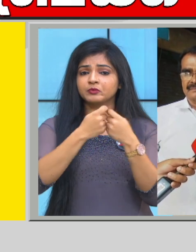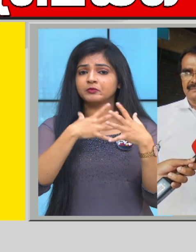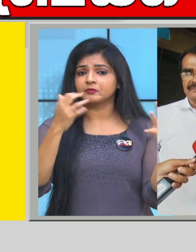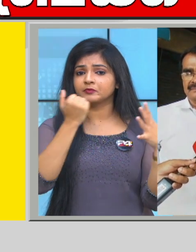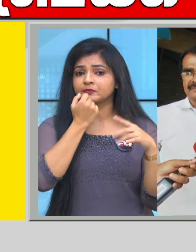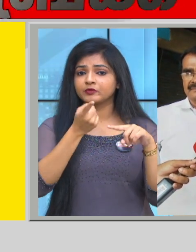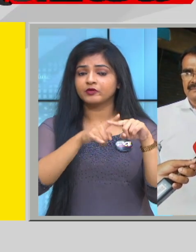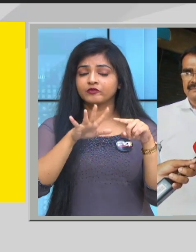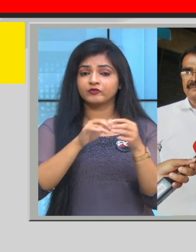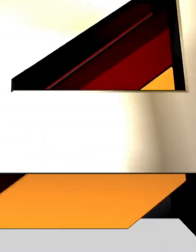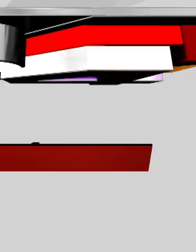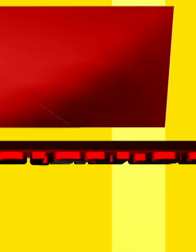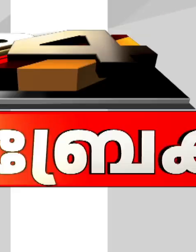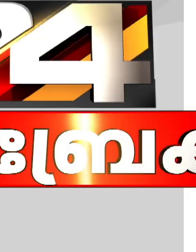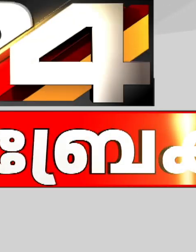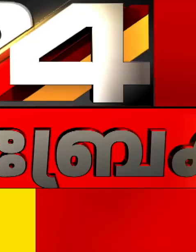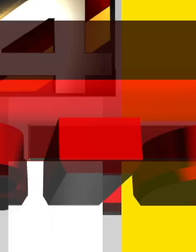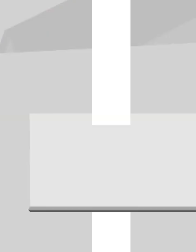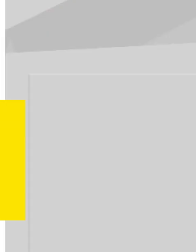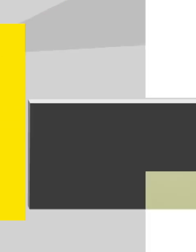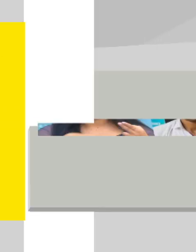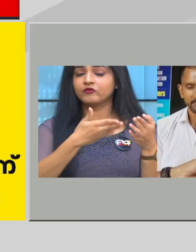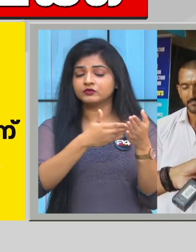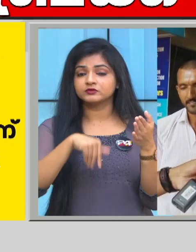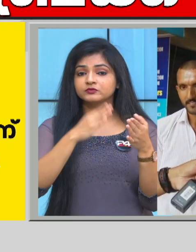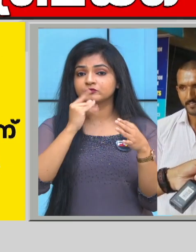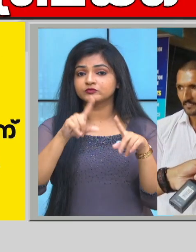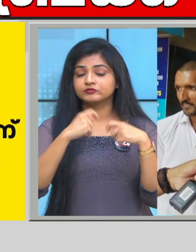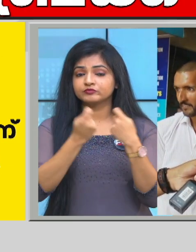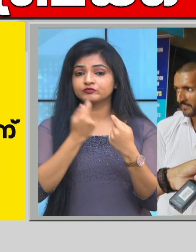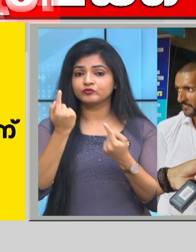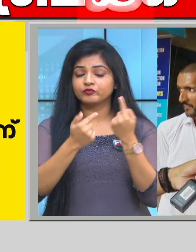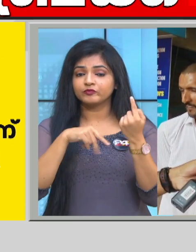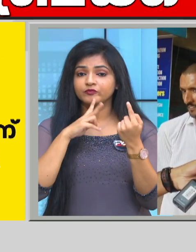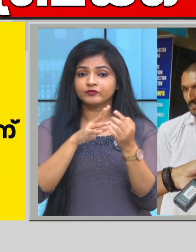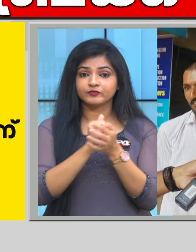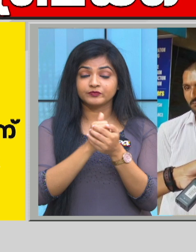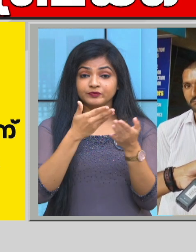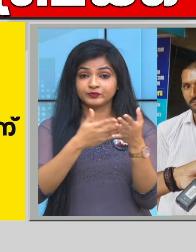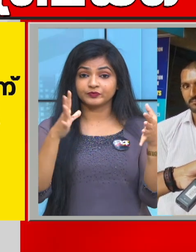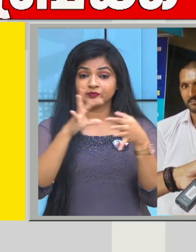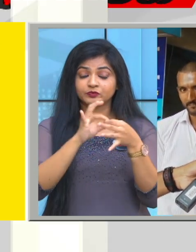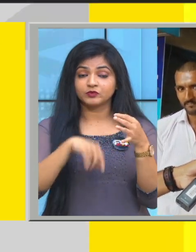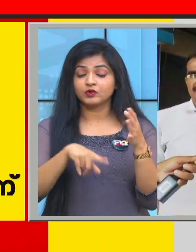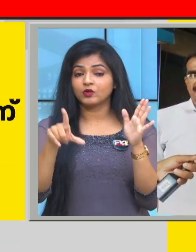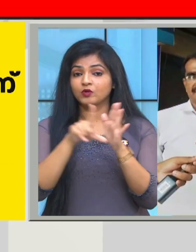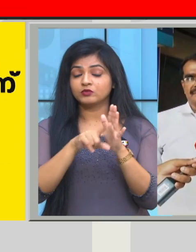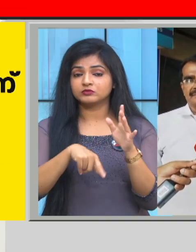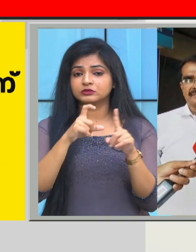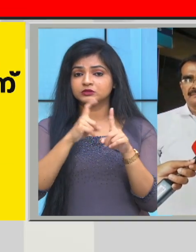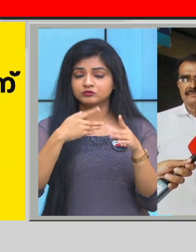അവിശുദ്ധ കൂട്ടുകെട്ടിന്റെ ഭാഗമാണ് എന്നാണ് ഇപ്പോൾ മുസ്ലിം ലീഗ് ആരോപിക്കുന്നത്. എന്തായാലും ഇതുമായി ബന്ധപ്പെട്ട് ഉടൻ തന്നെ നിയമ നടപടികൾ